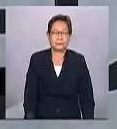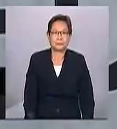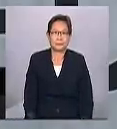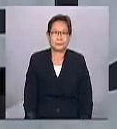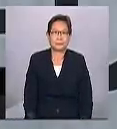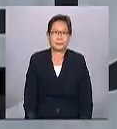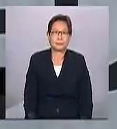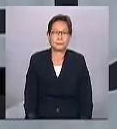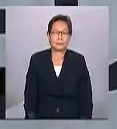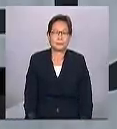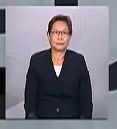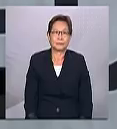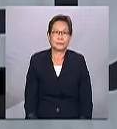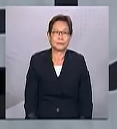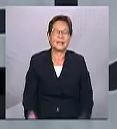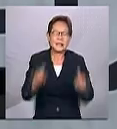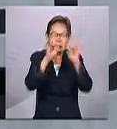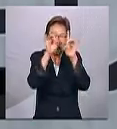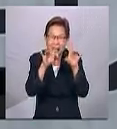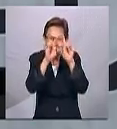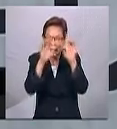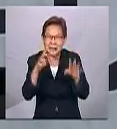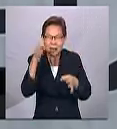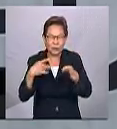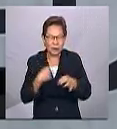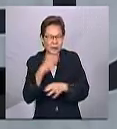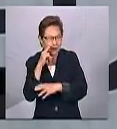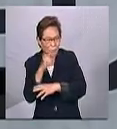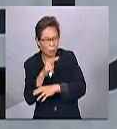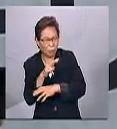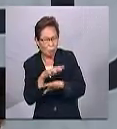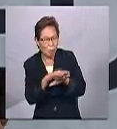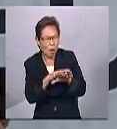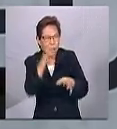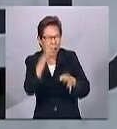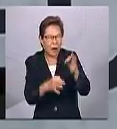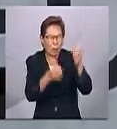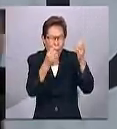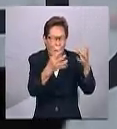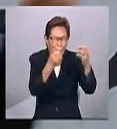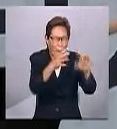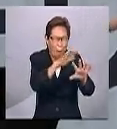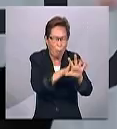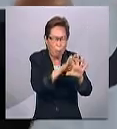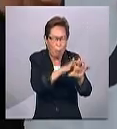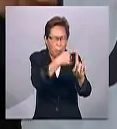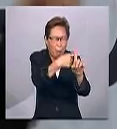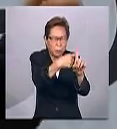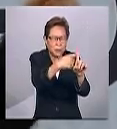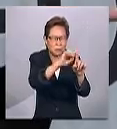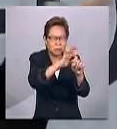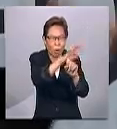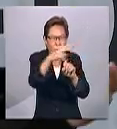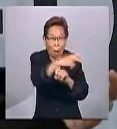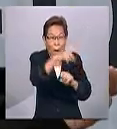Tak, dia punya test tu kalau kita nak tengok kepadatan dia, kalau kita test banyak positif, berarti banyak lagi yang